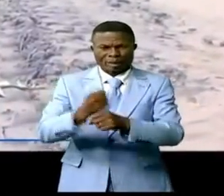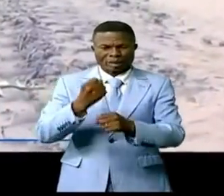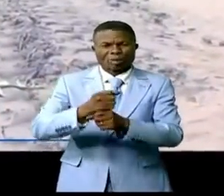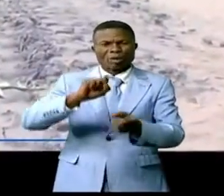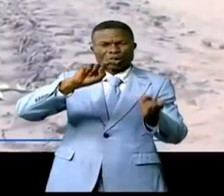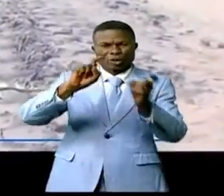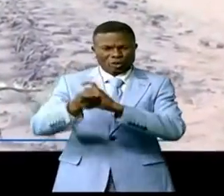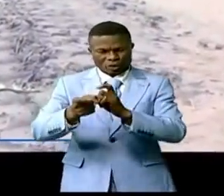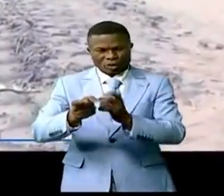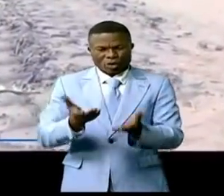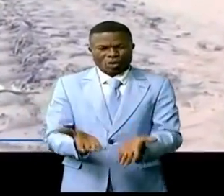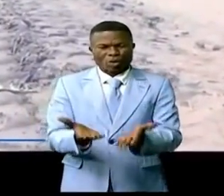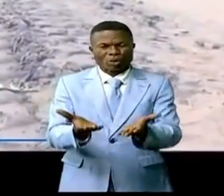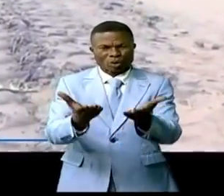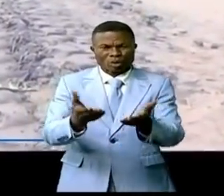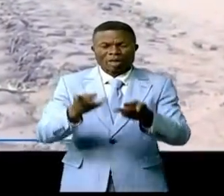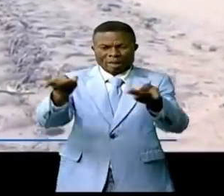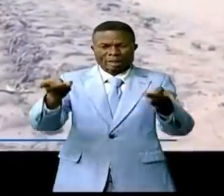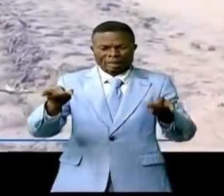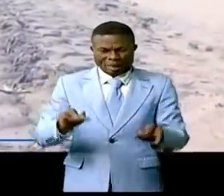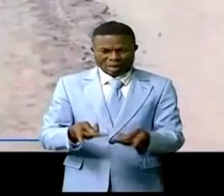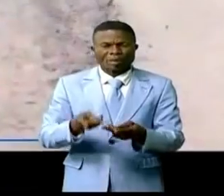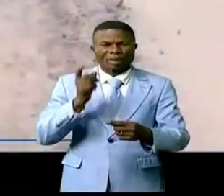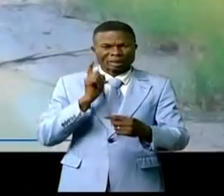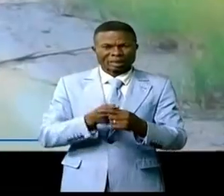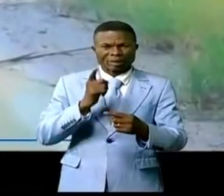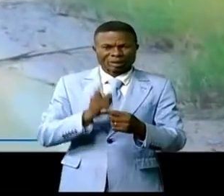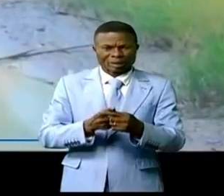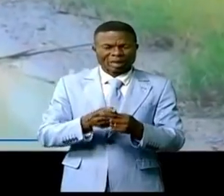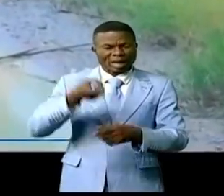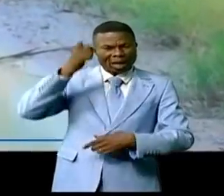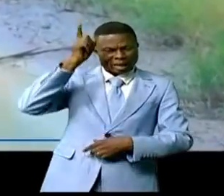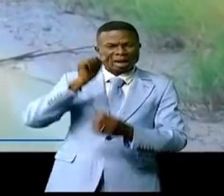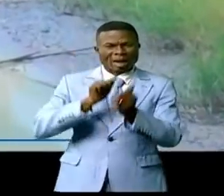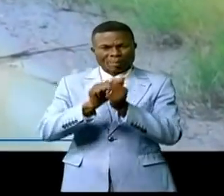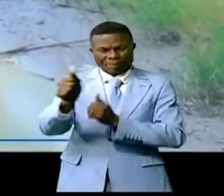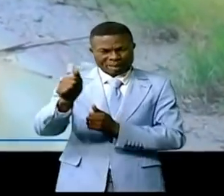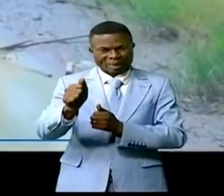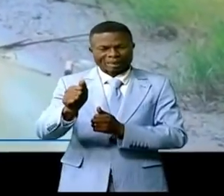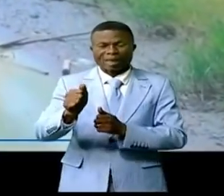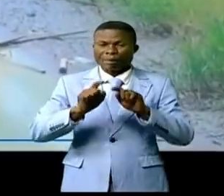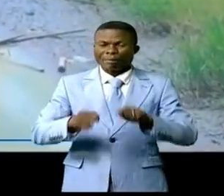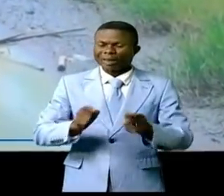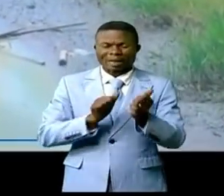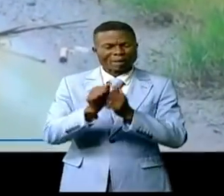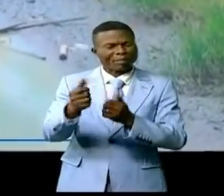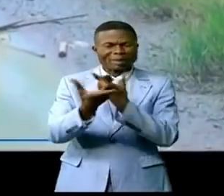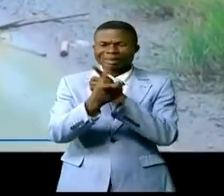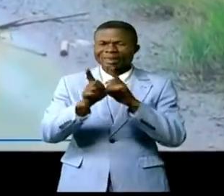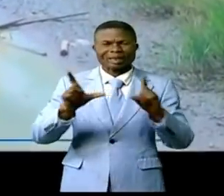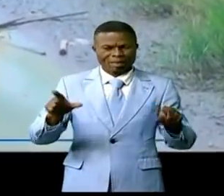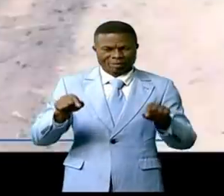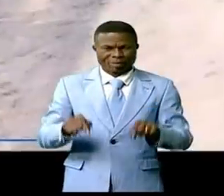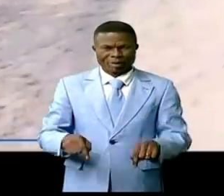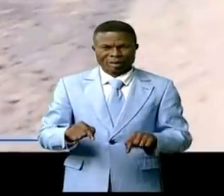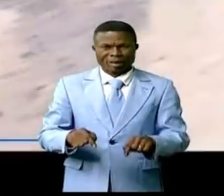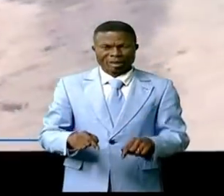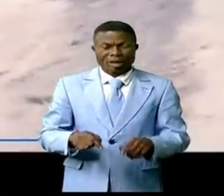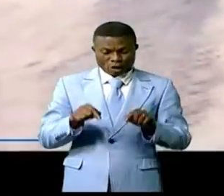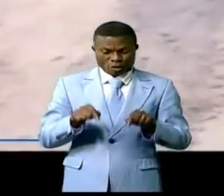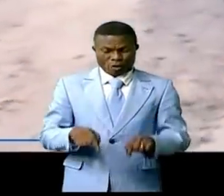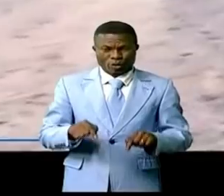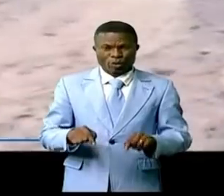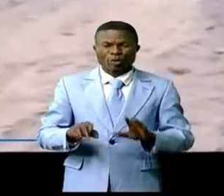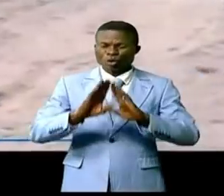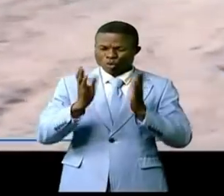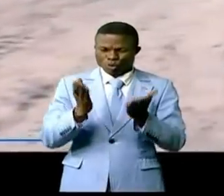en latérite aux endroits à problème où il était difficile aux usagers d'évacuer librement à leurs occupations. Mais aujourd'hui,